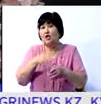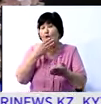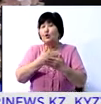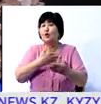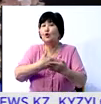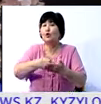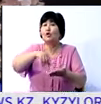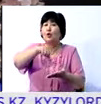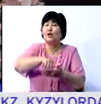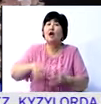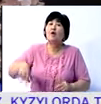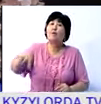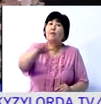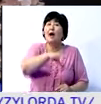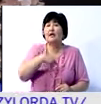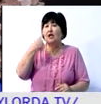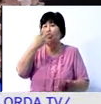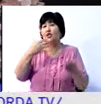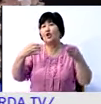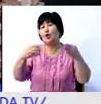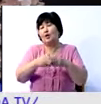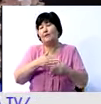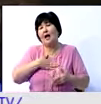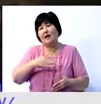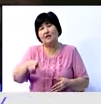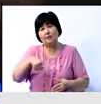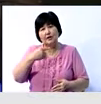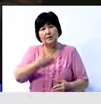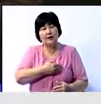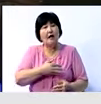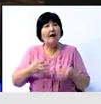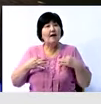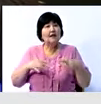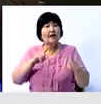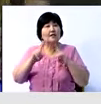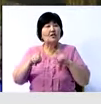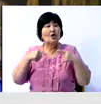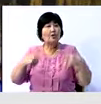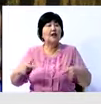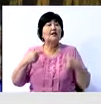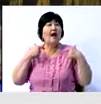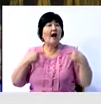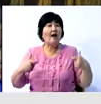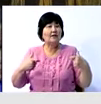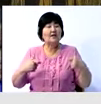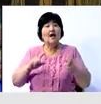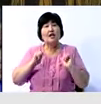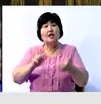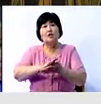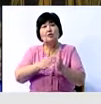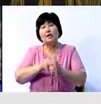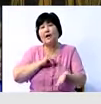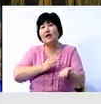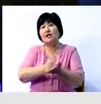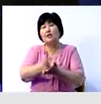үлестерін қосқан барлық жеке құрамға алғысымды білдіргім келеді. Салтанатты жиында бірқатар офицерлердің, келісім шарт бойынша қызмет